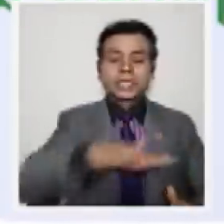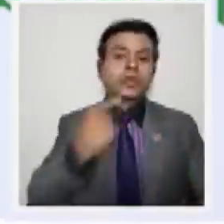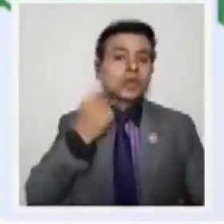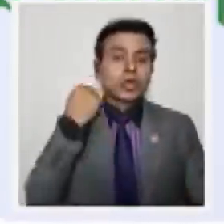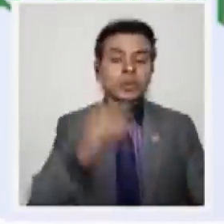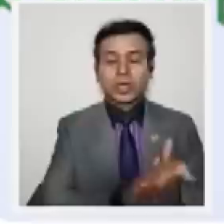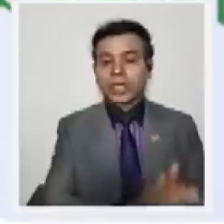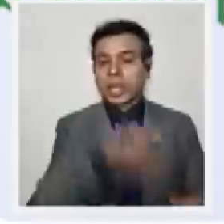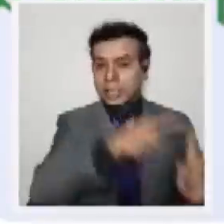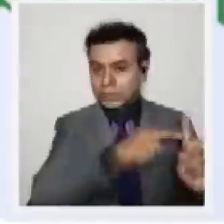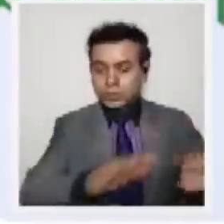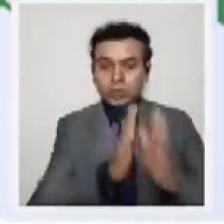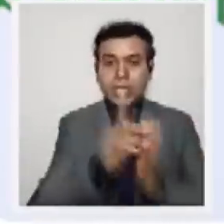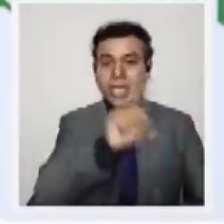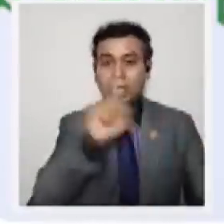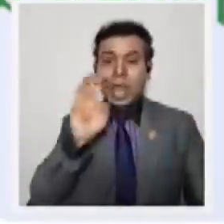এই ছিল বাংলাদেশের তথ্য।